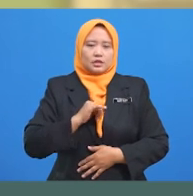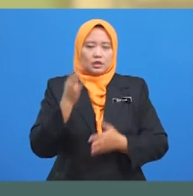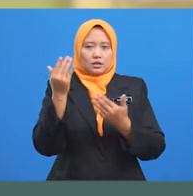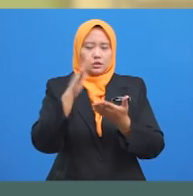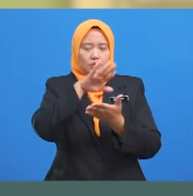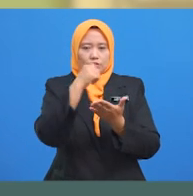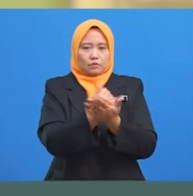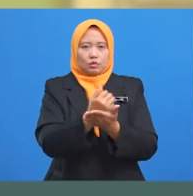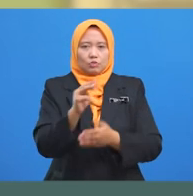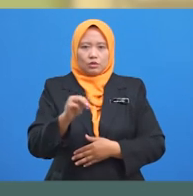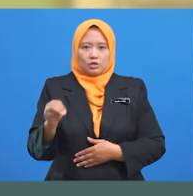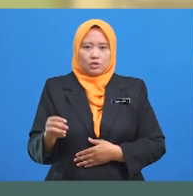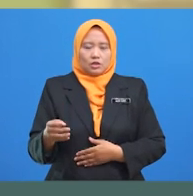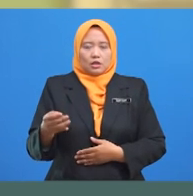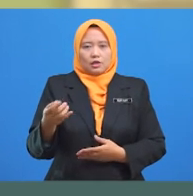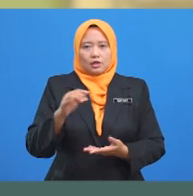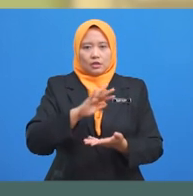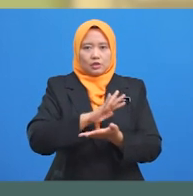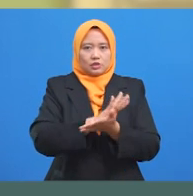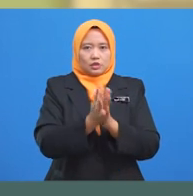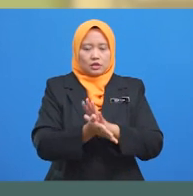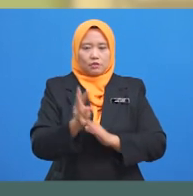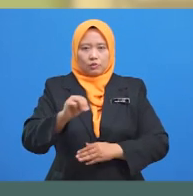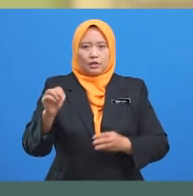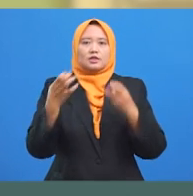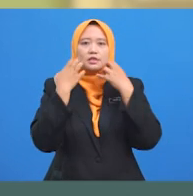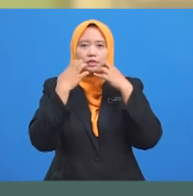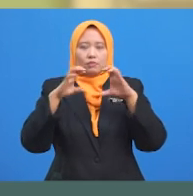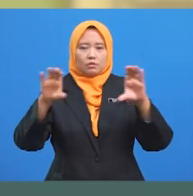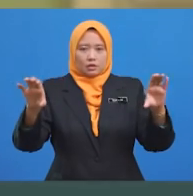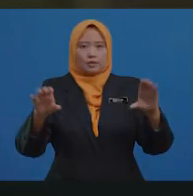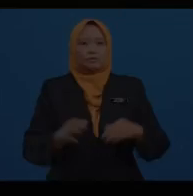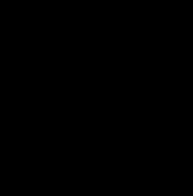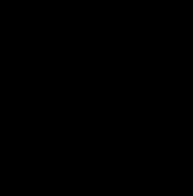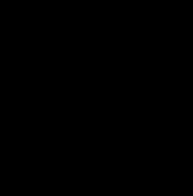semua murid-murid menjadi murid yang cemerlang. Sekian, terima kasih.